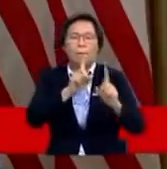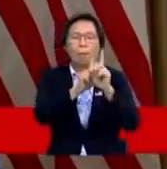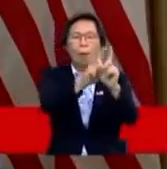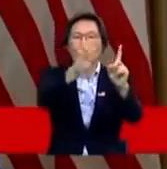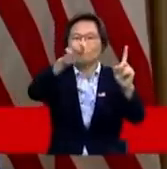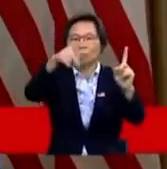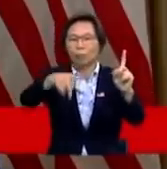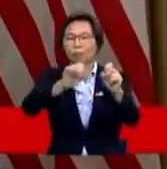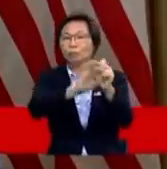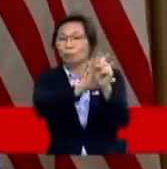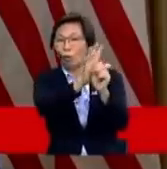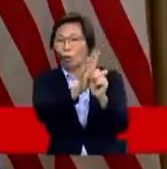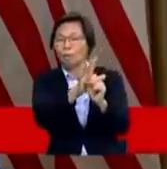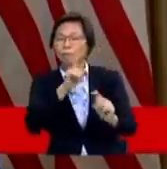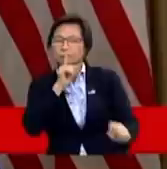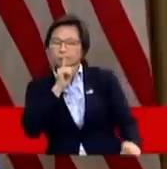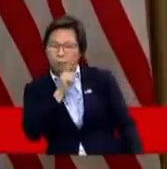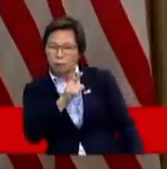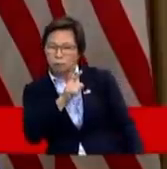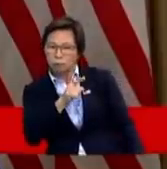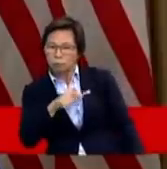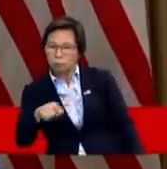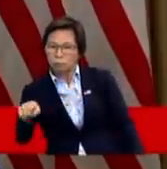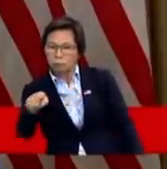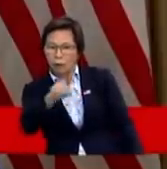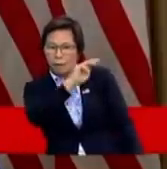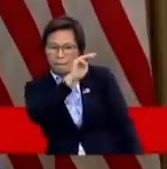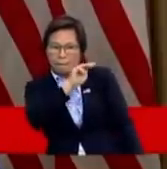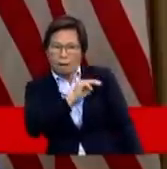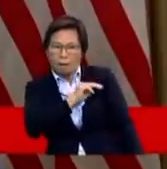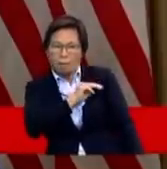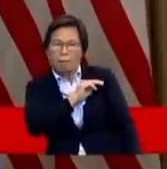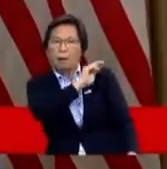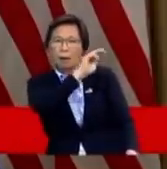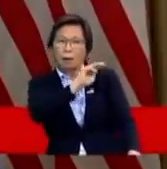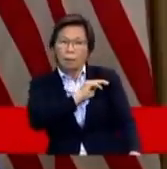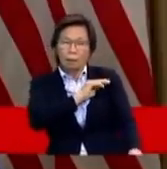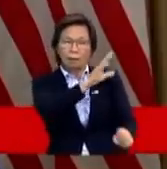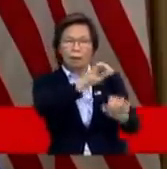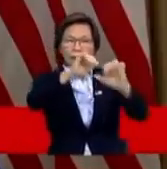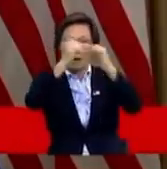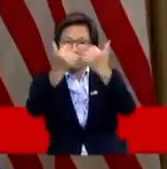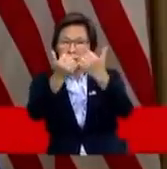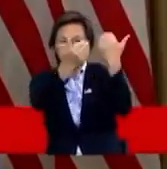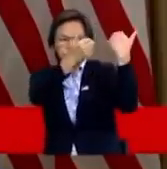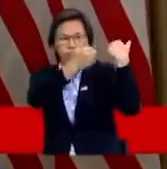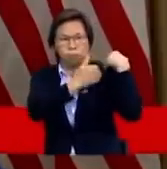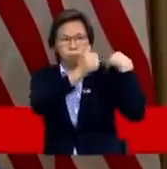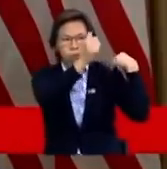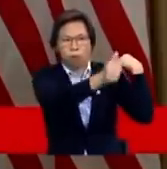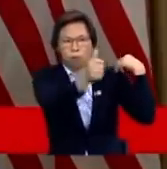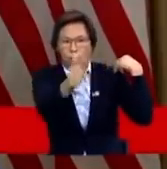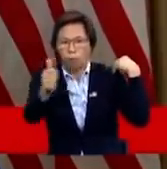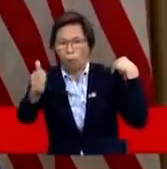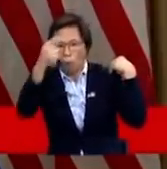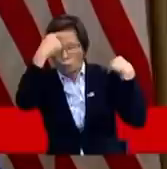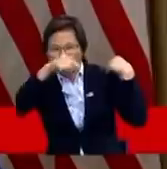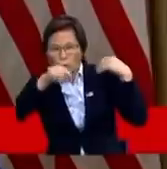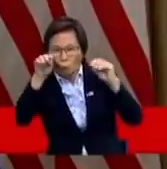e-shop komik 19 memastikan kementerian-kementerian Regency yang bertanggung jawab untuk